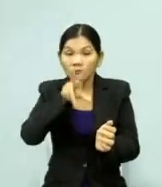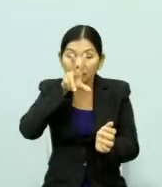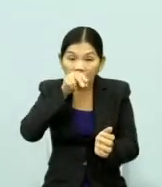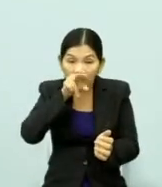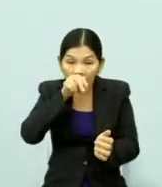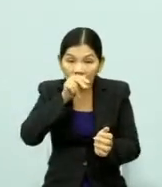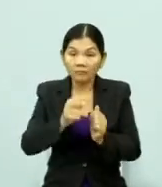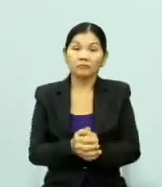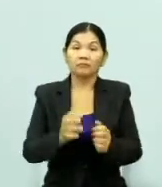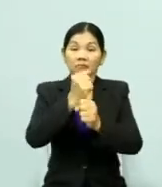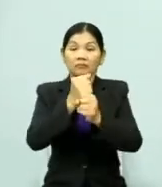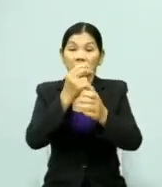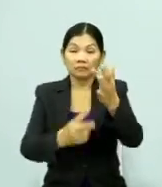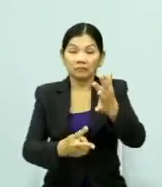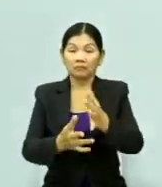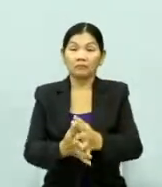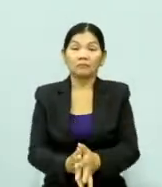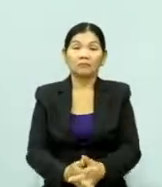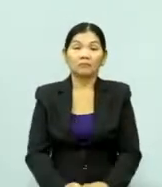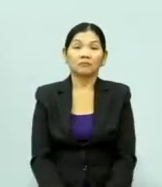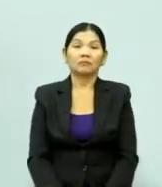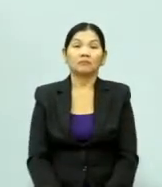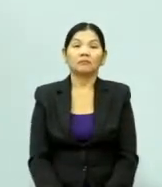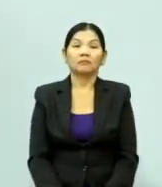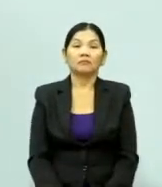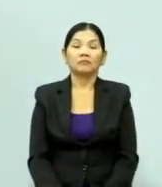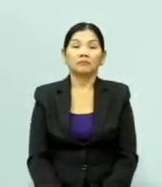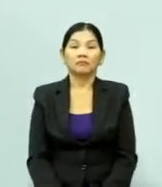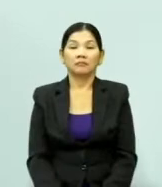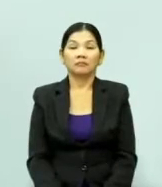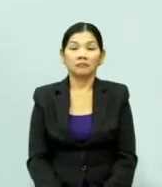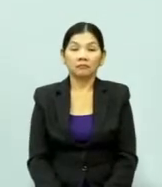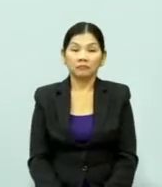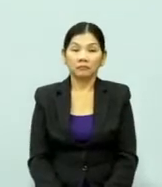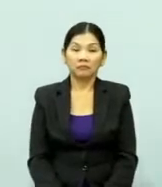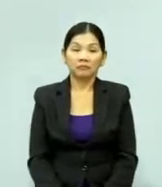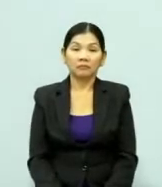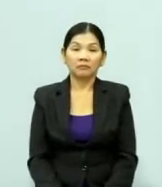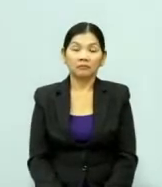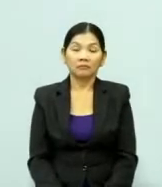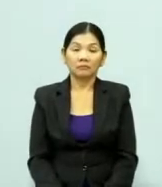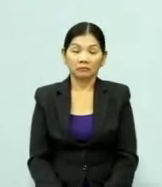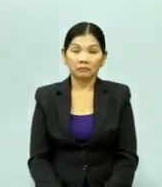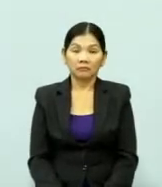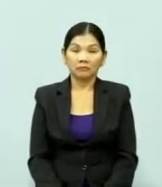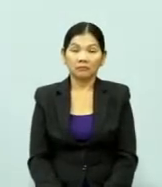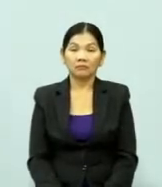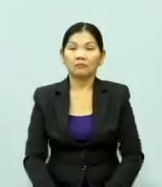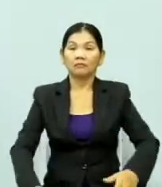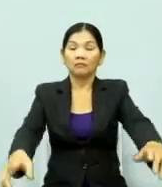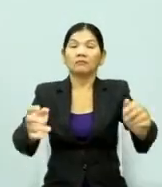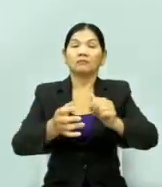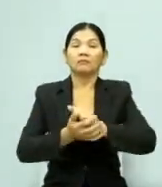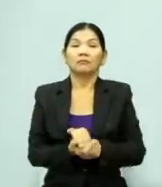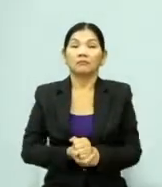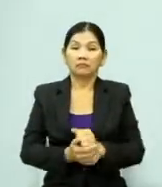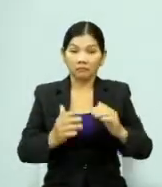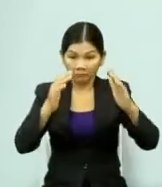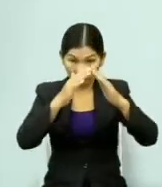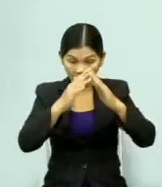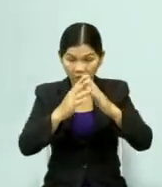Kế, có phô vấy con mơ mơ rút ấy tiết. Chà, khuyên rút tè, khuyên rút